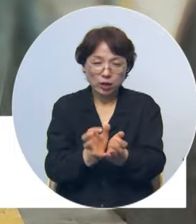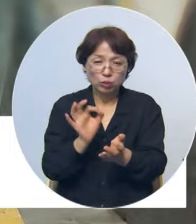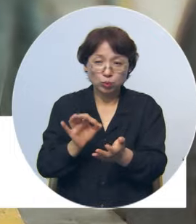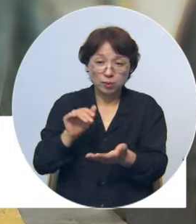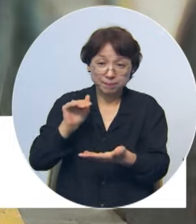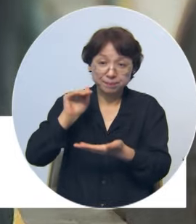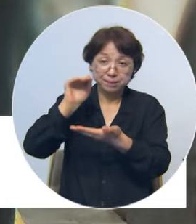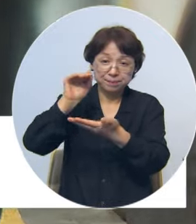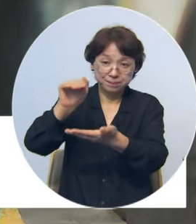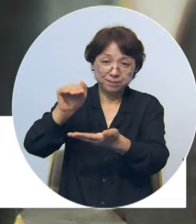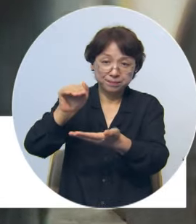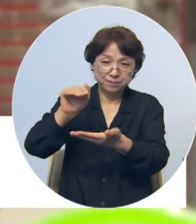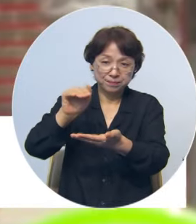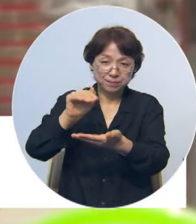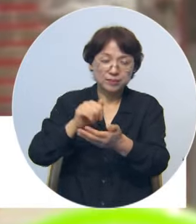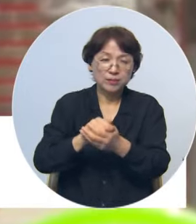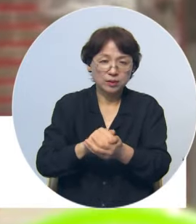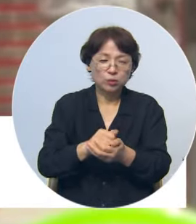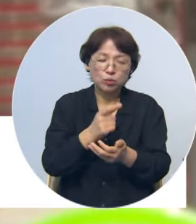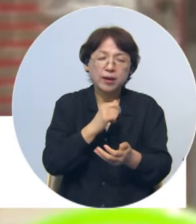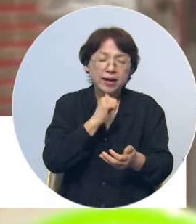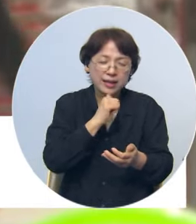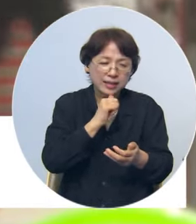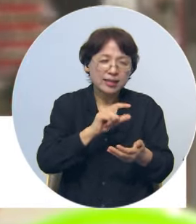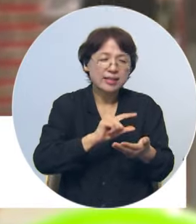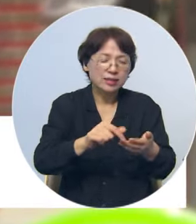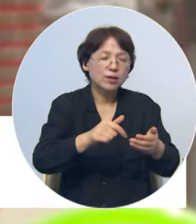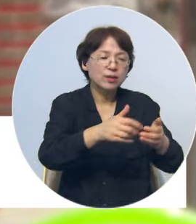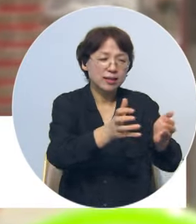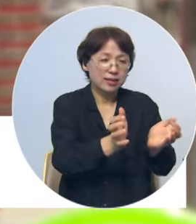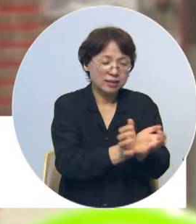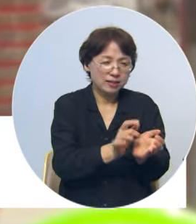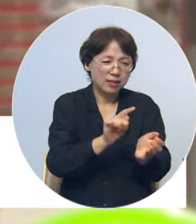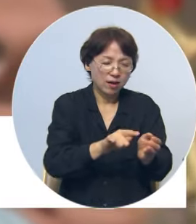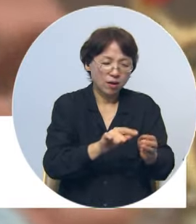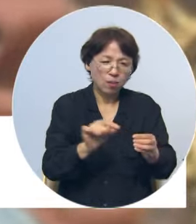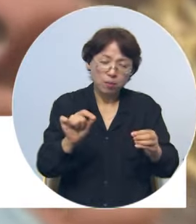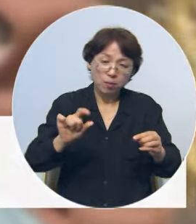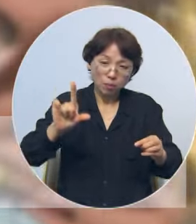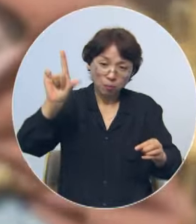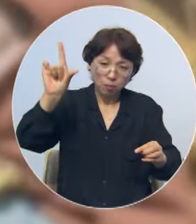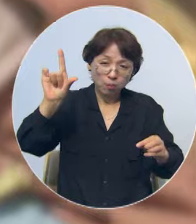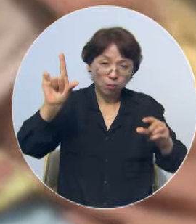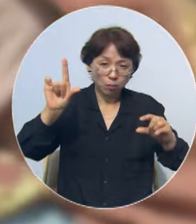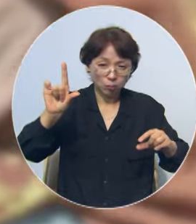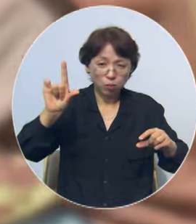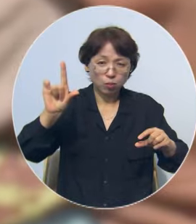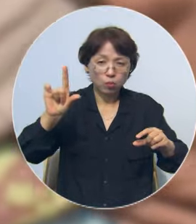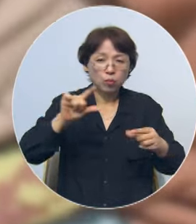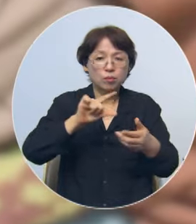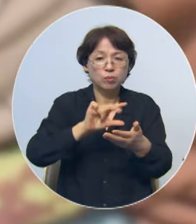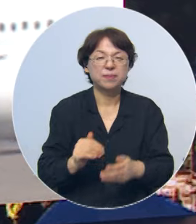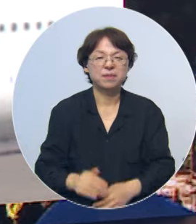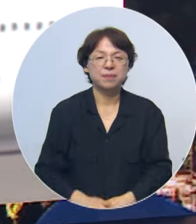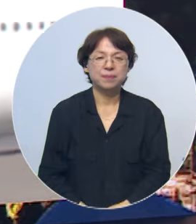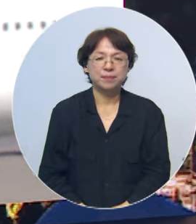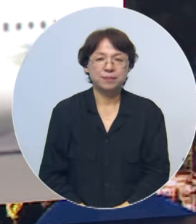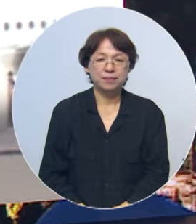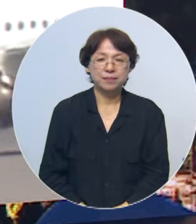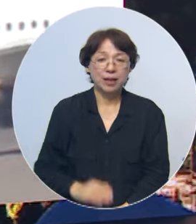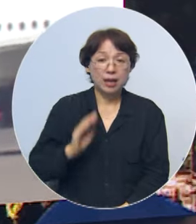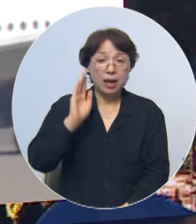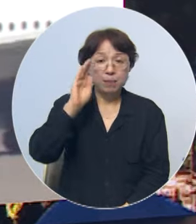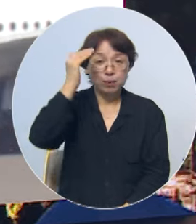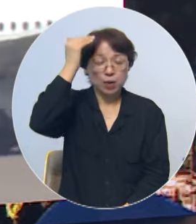구조가 되는 만큼 특별시 광역시와 소외 지역 간 부익부 빈익빈 현상이 심화될 것이라고 밝혔습니다.